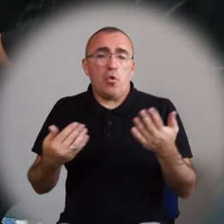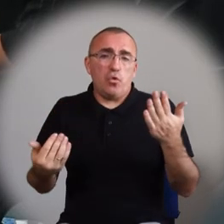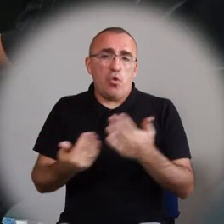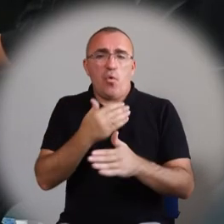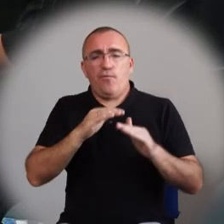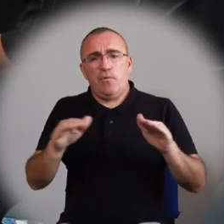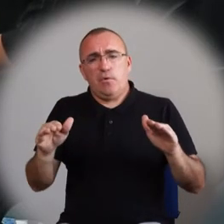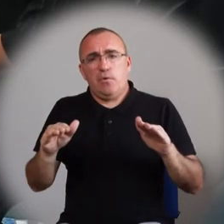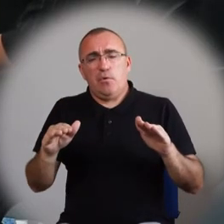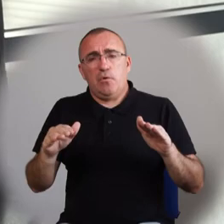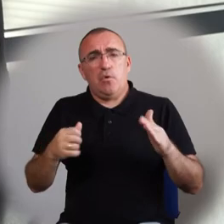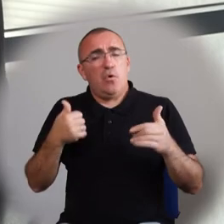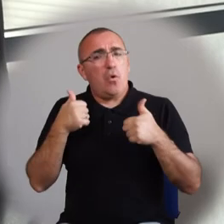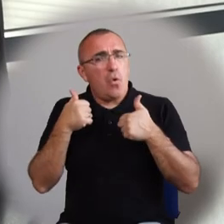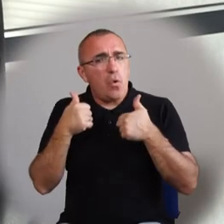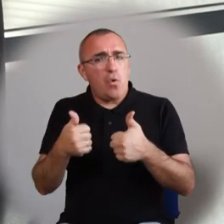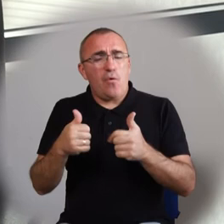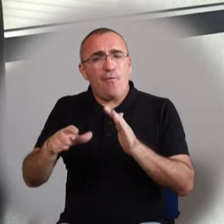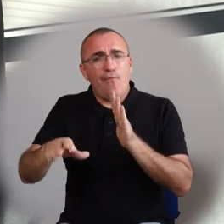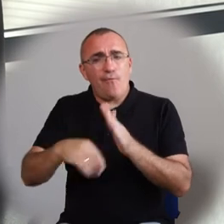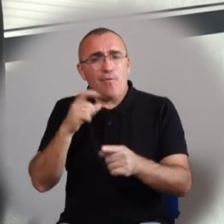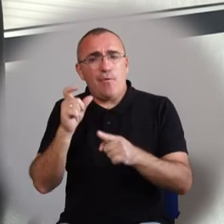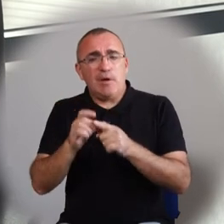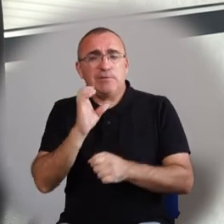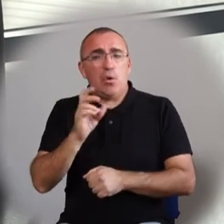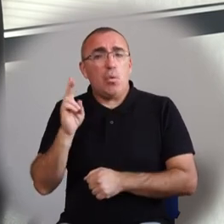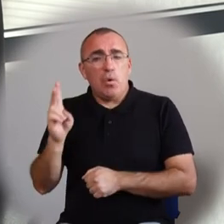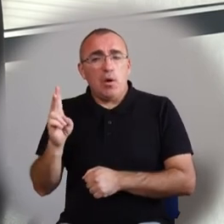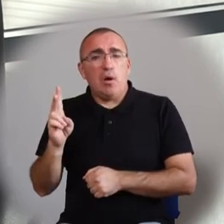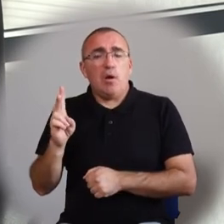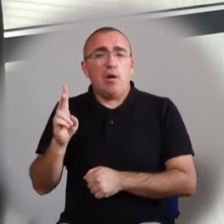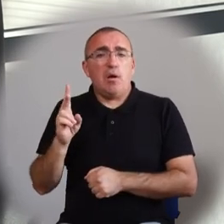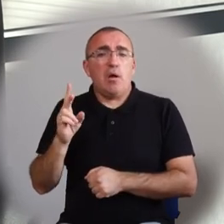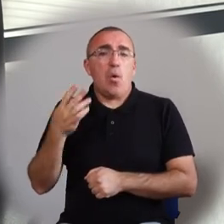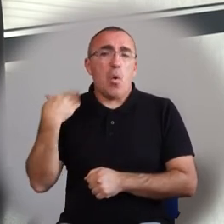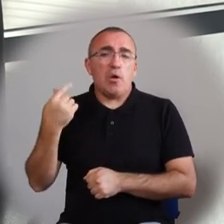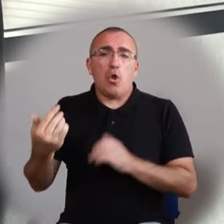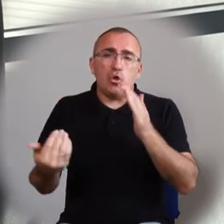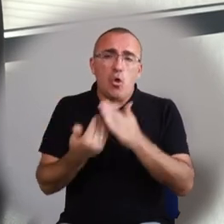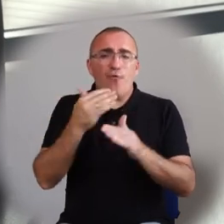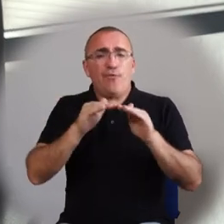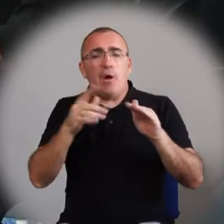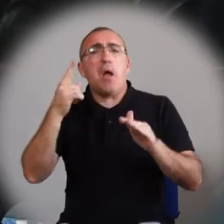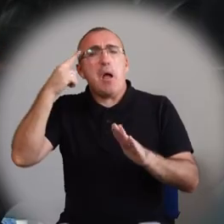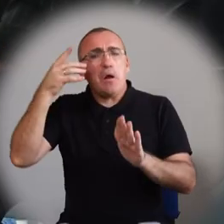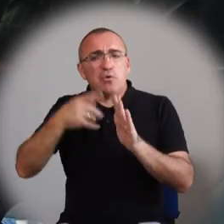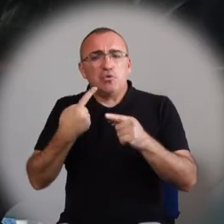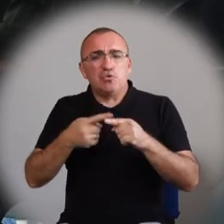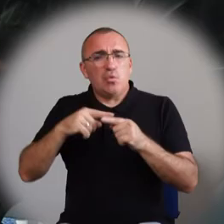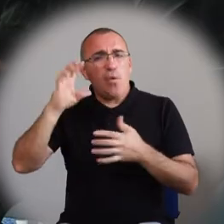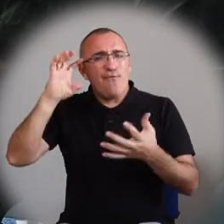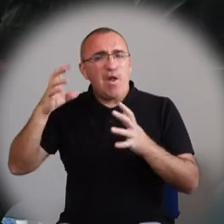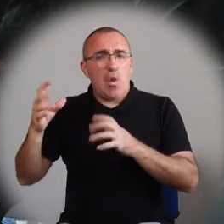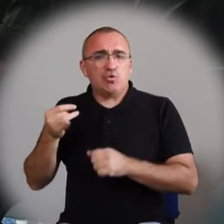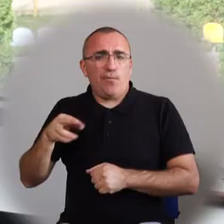але місту потрібен новий рівень. До речі, от хороший такий виборчий слоган Сергія Кузьменка – «Олександрії новий рівень». Як ви особисто